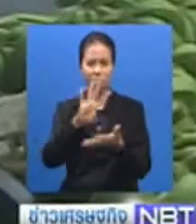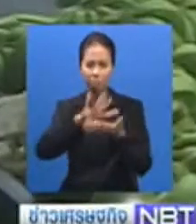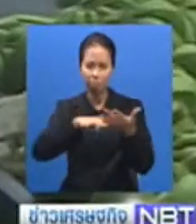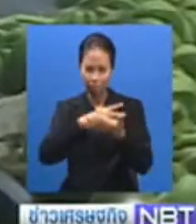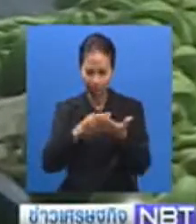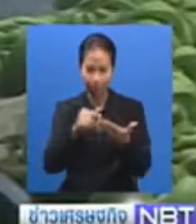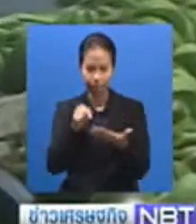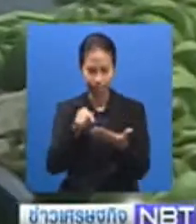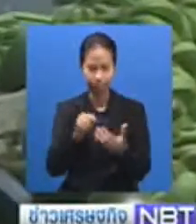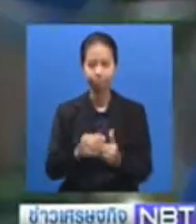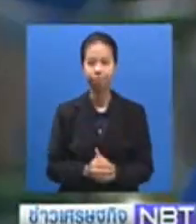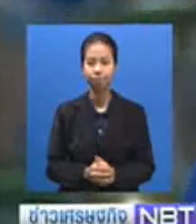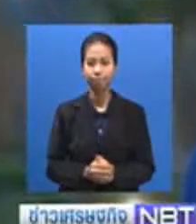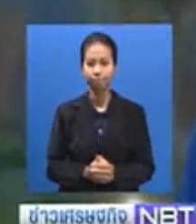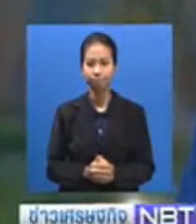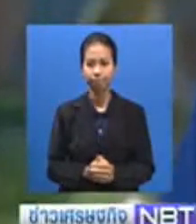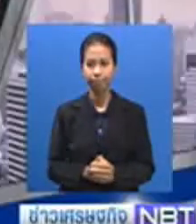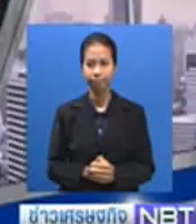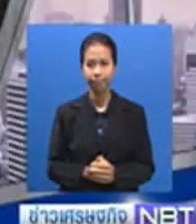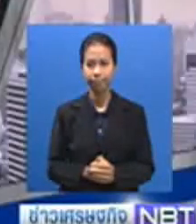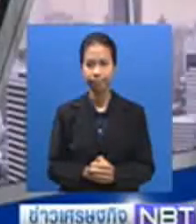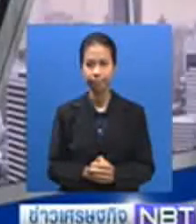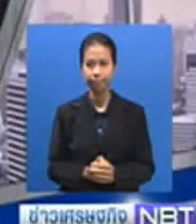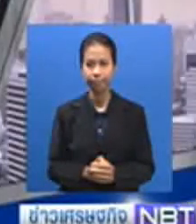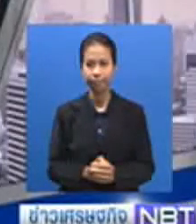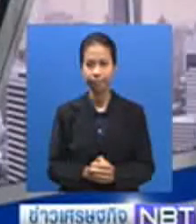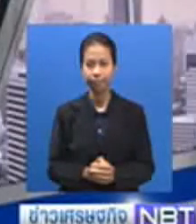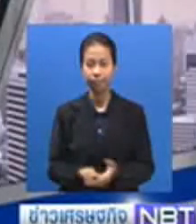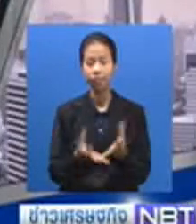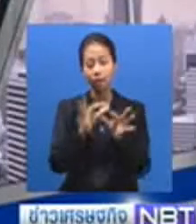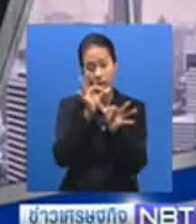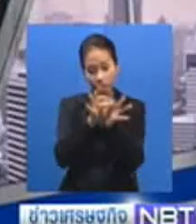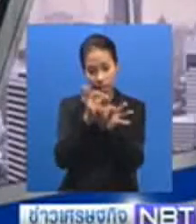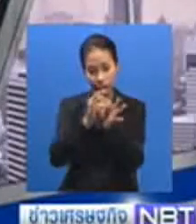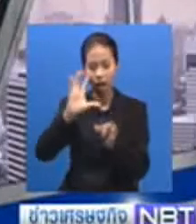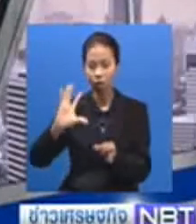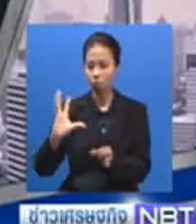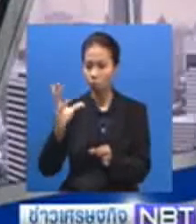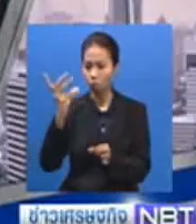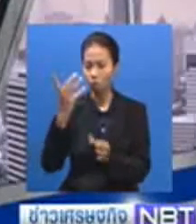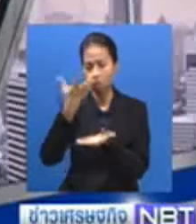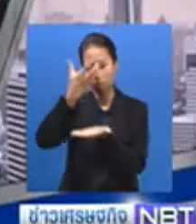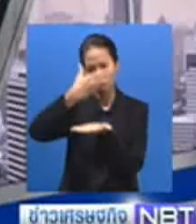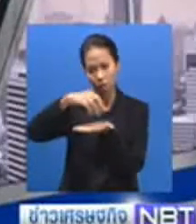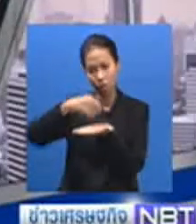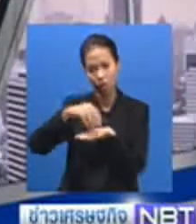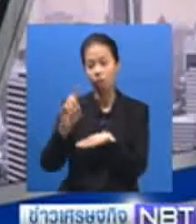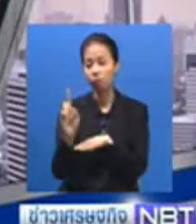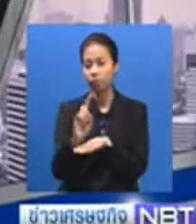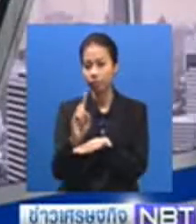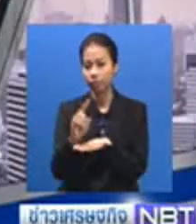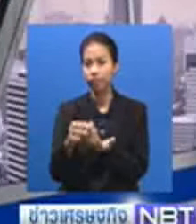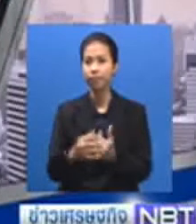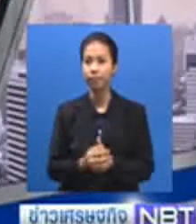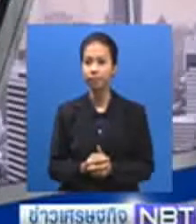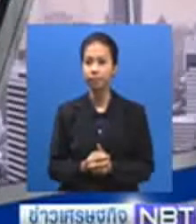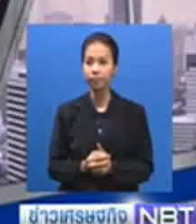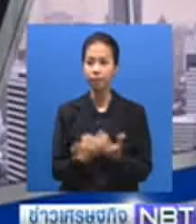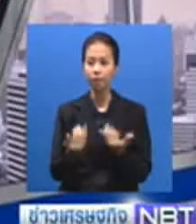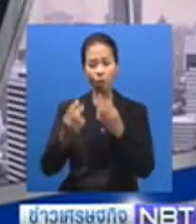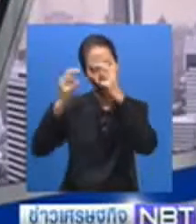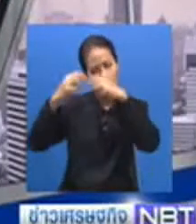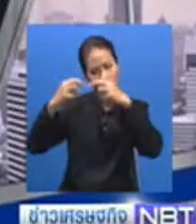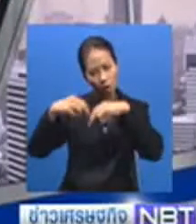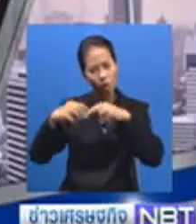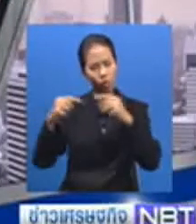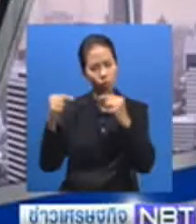ที่อาจจะเกิดขึ้นค่ะอ่ะทางด้านธนาคารโลกนะคะเผยแพร่รายงานประจำปี doing Businessวิเคราะห์